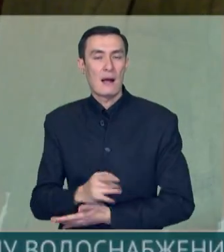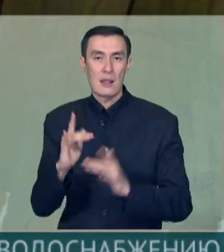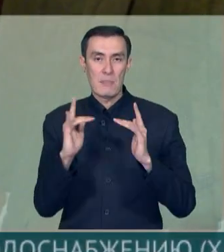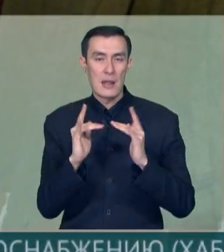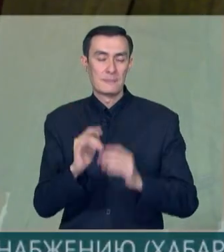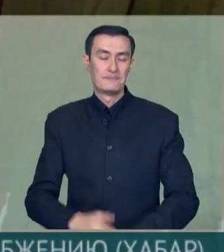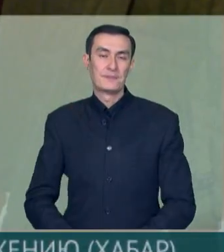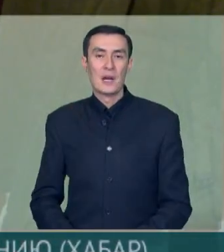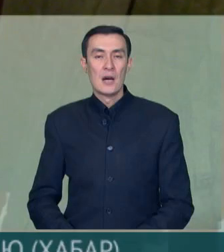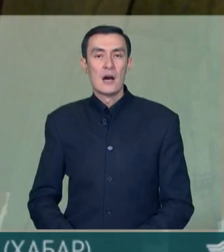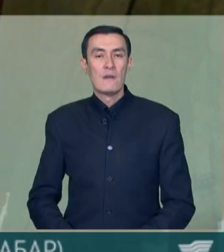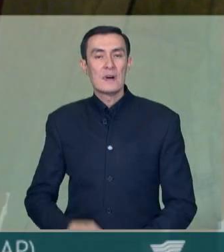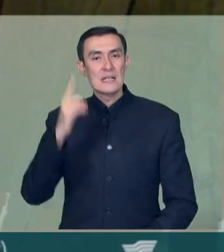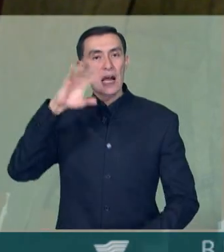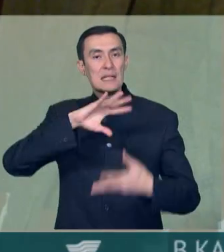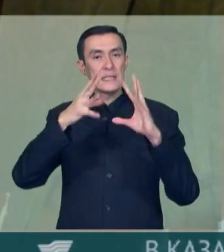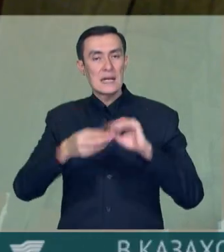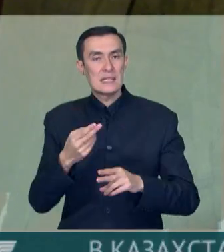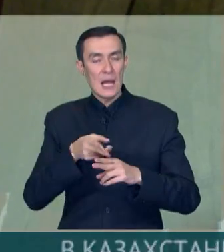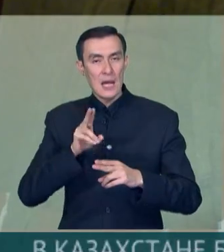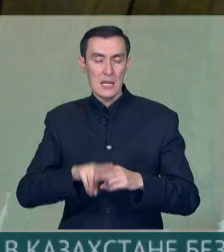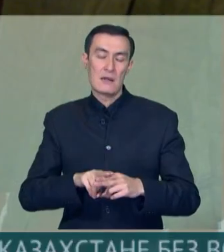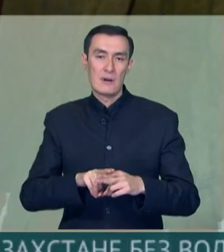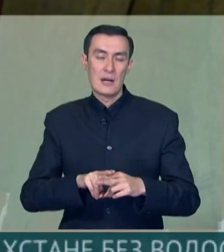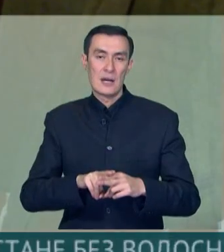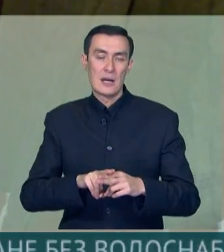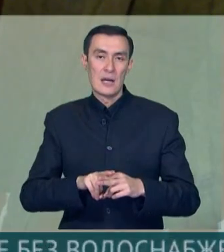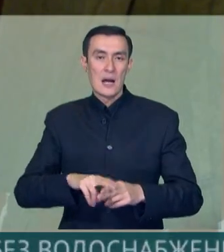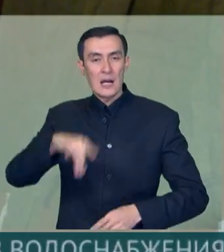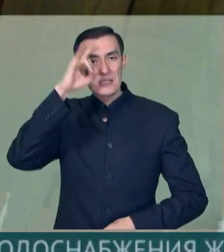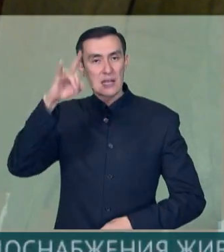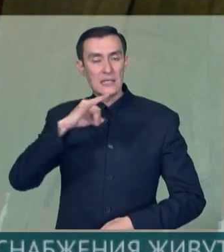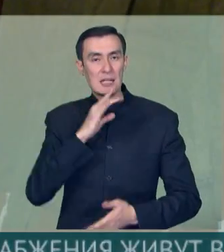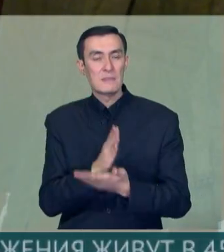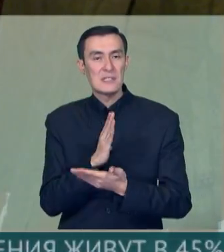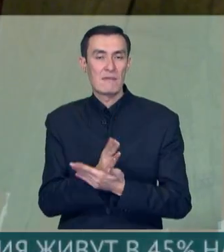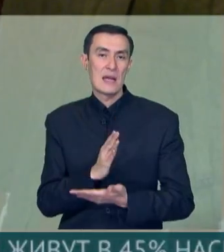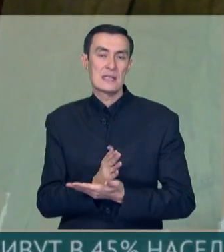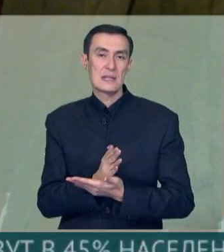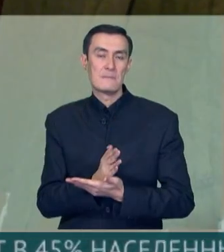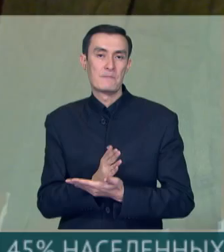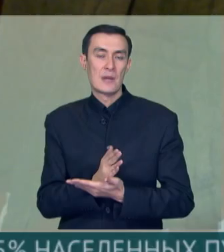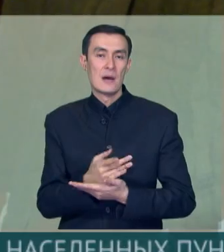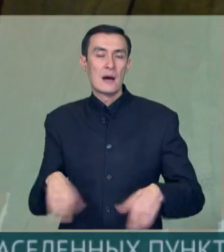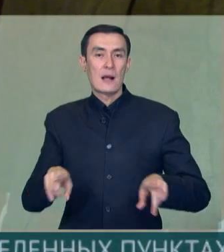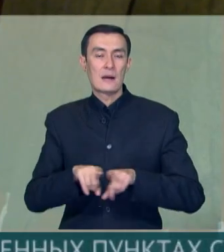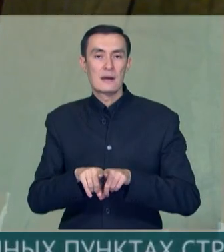колыбель. В контексте всего этого здесь Казахстан представляется